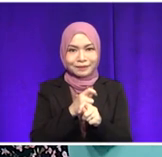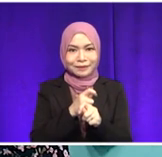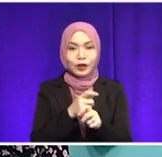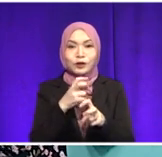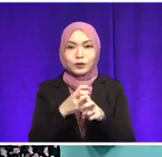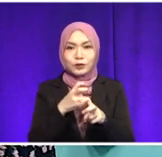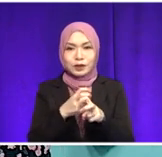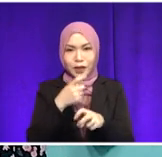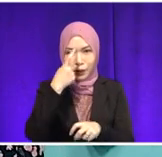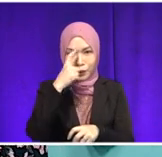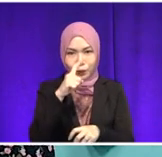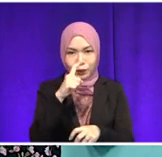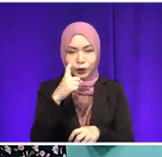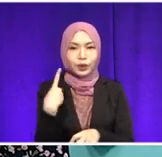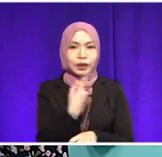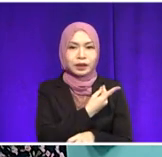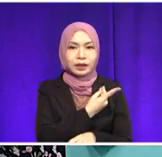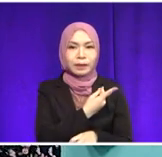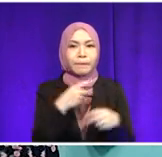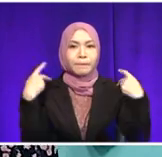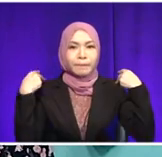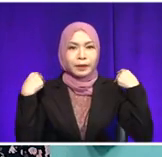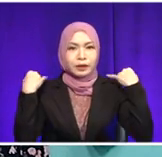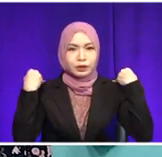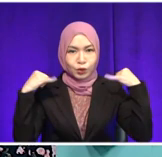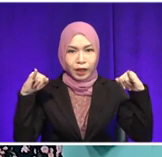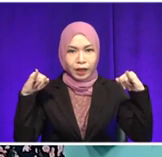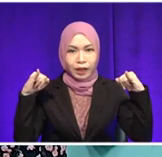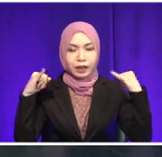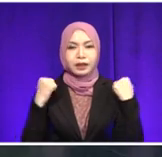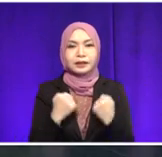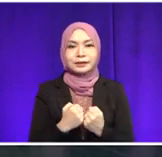pasarkan untuk mempengaruhi kita punya kumpulan